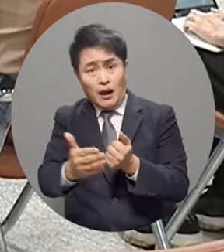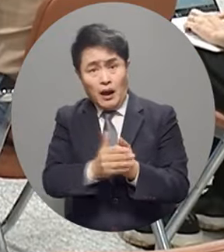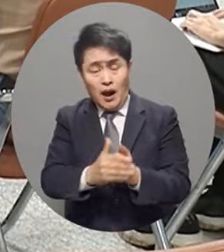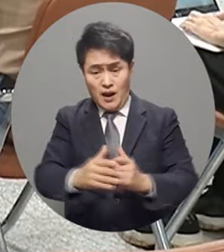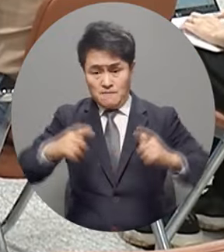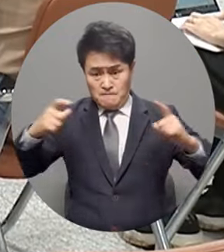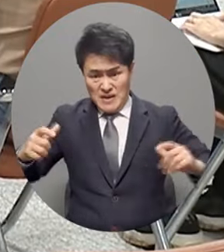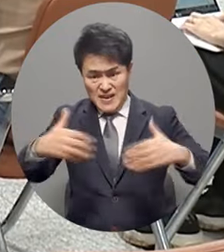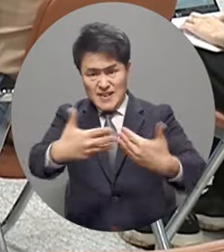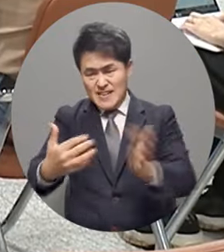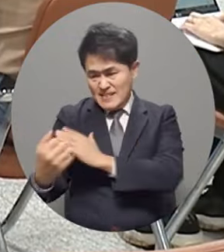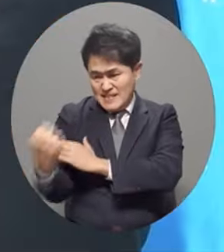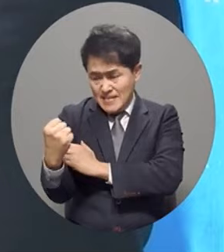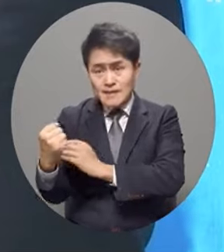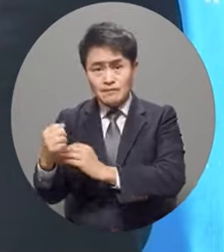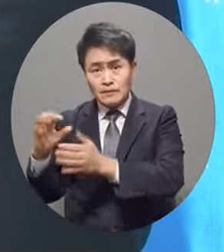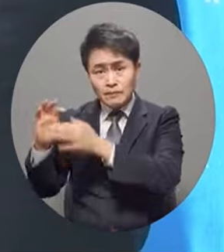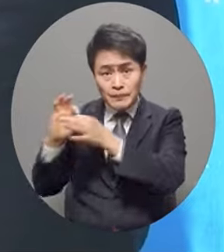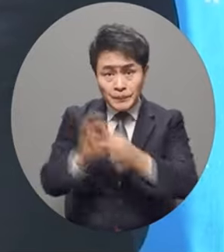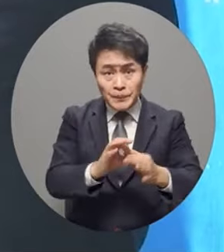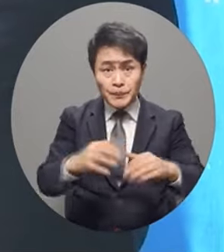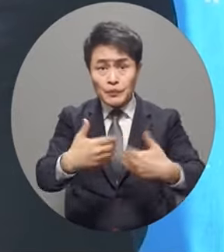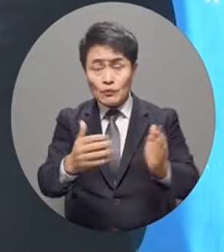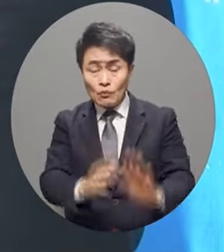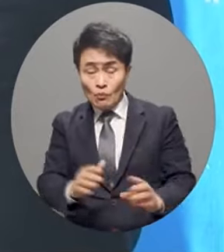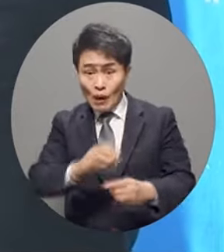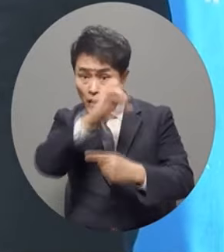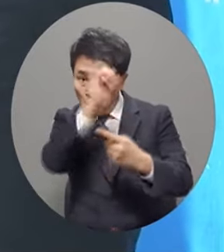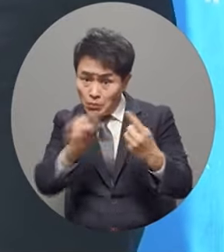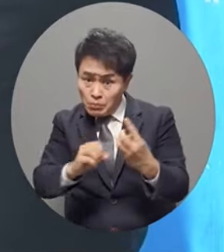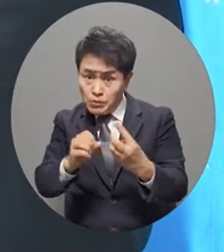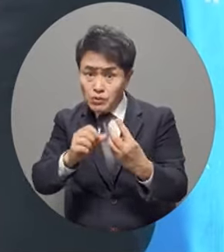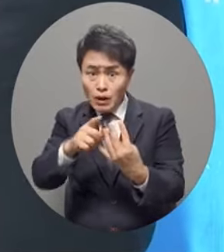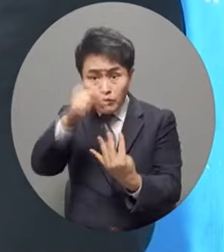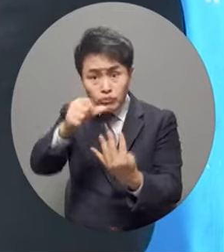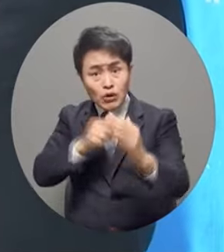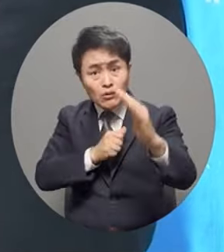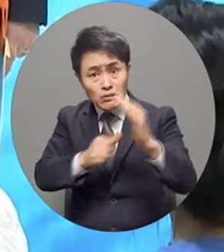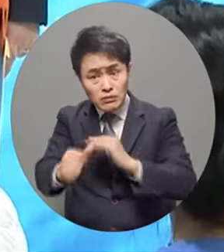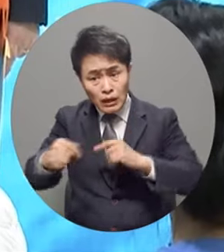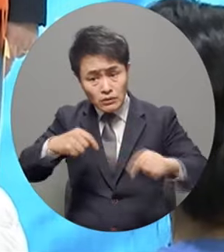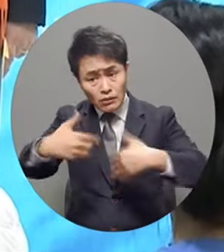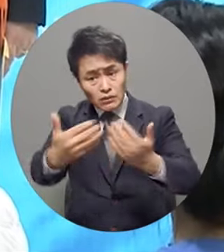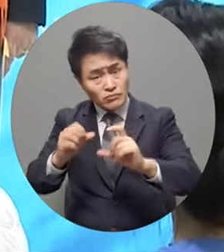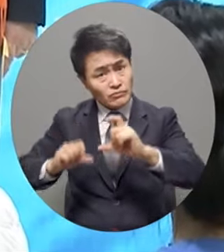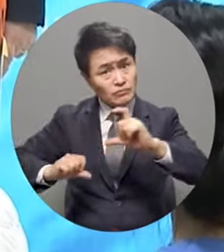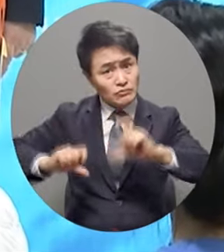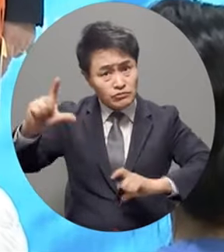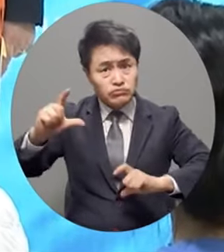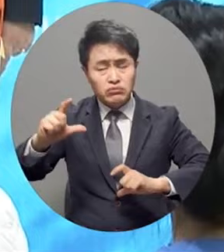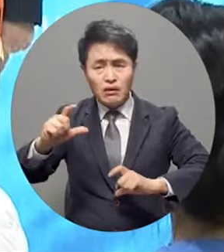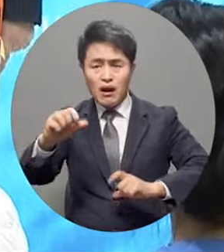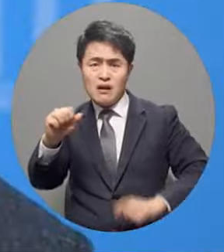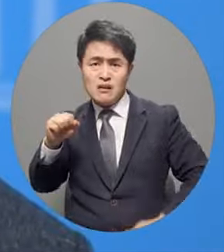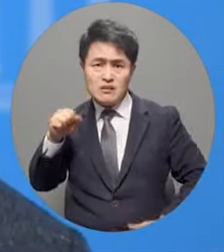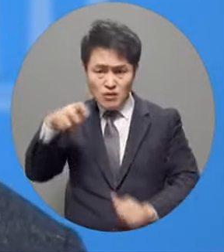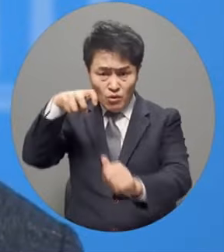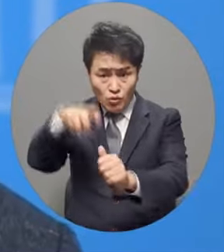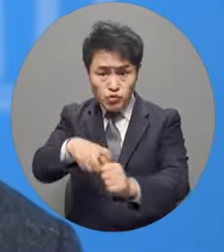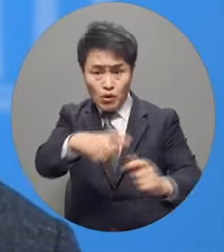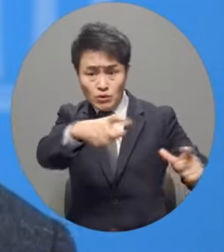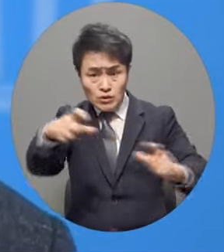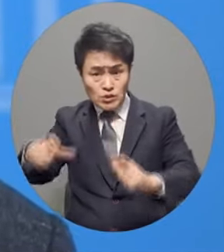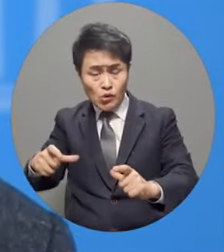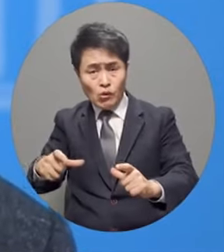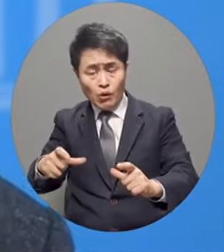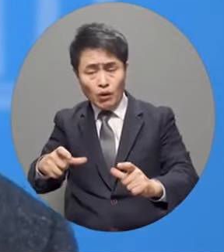통합의 기세를 이어가는 동시에 비례 의석을 위한 정당 득표도 극대화하려면 유력 후보들이 지역구에 출마해